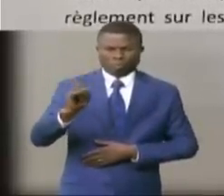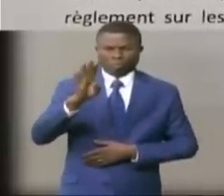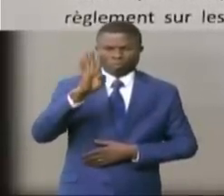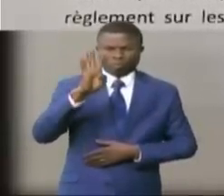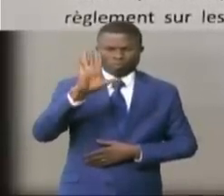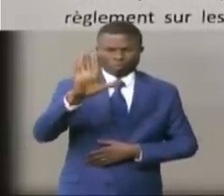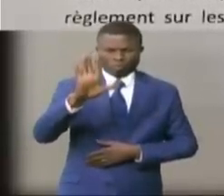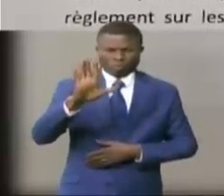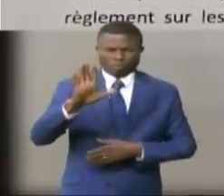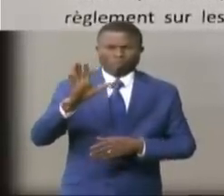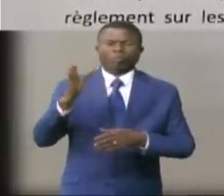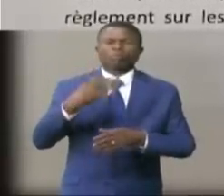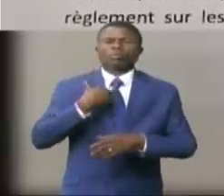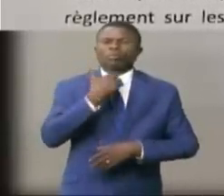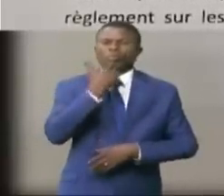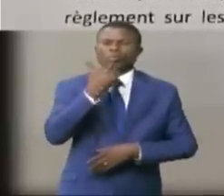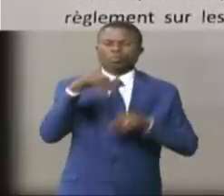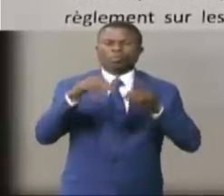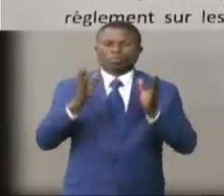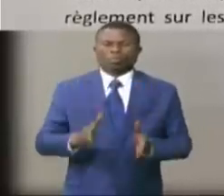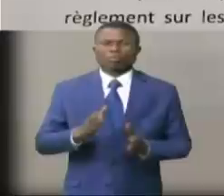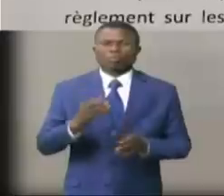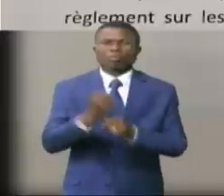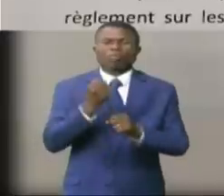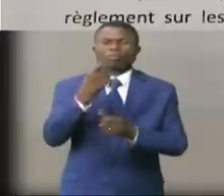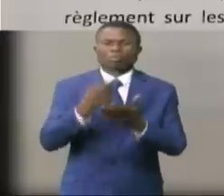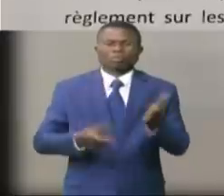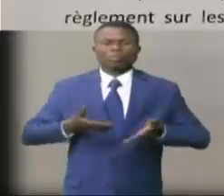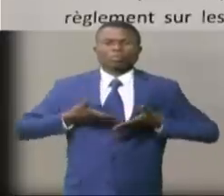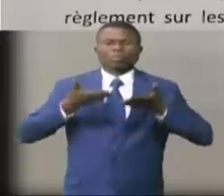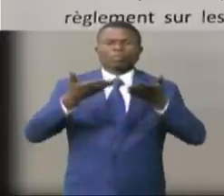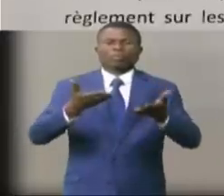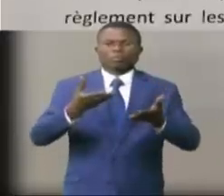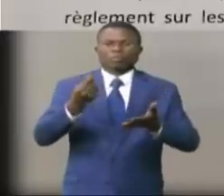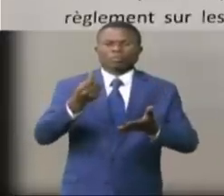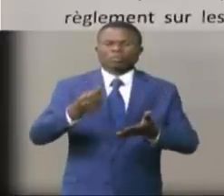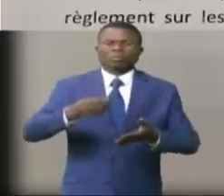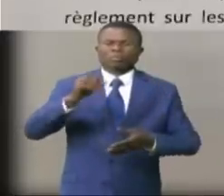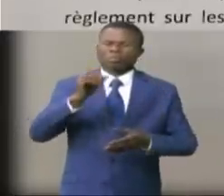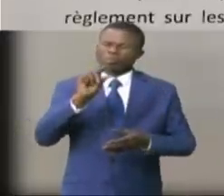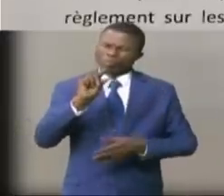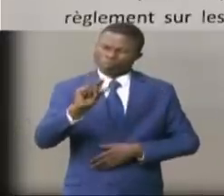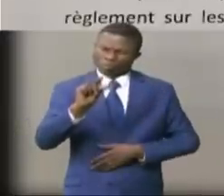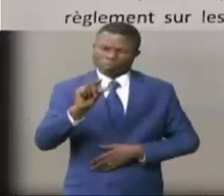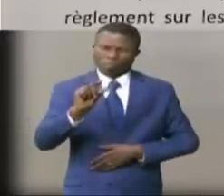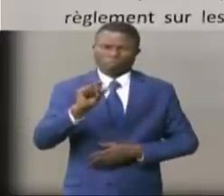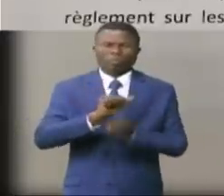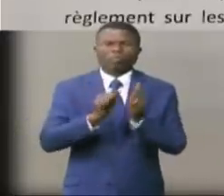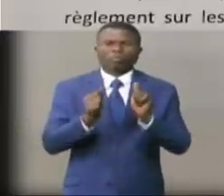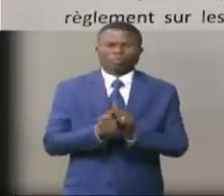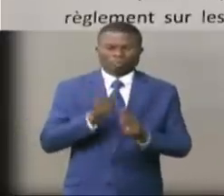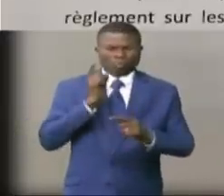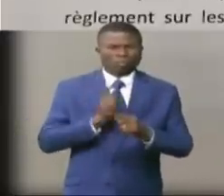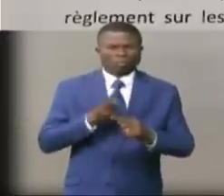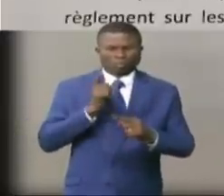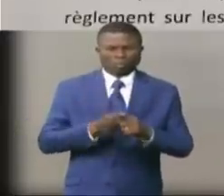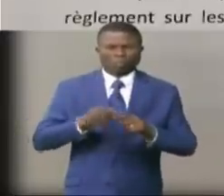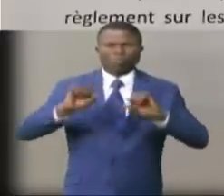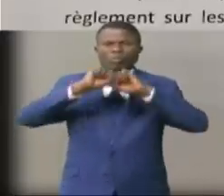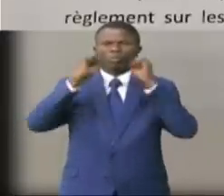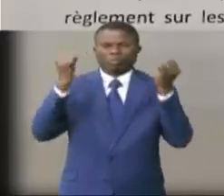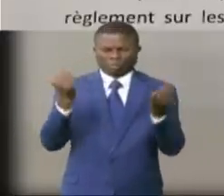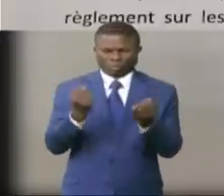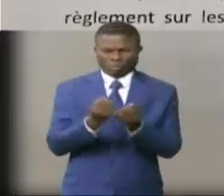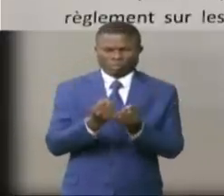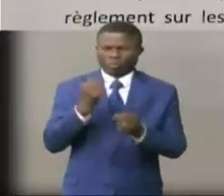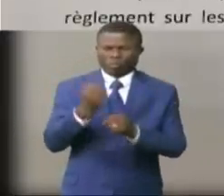opérateurs congolais, lesquels opérateurs proposent des prix très bas, une situation qui met à mal la